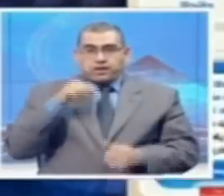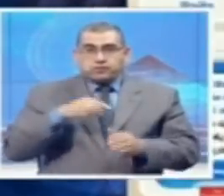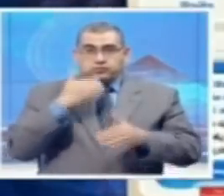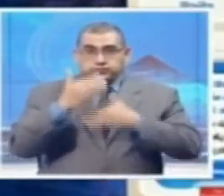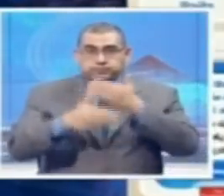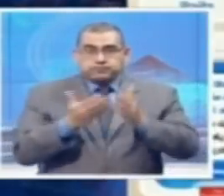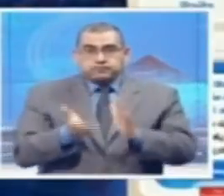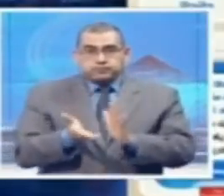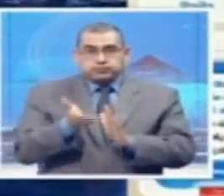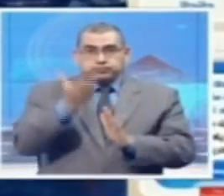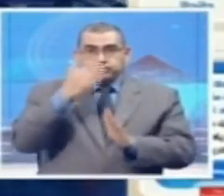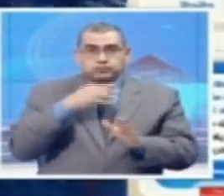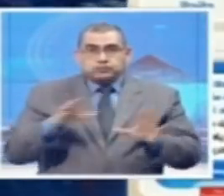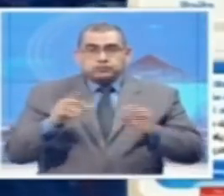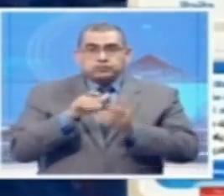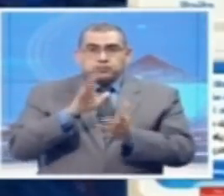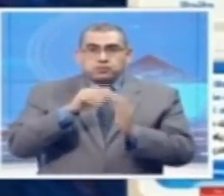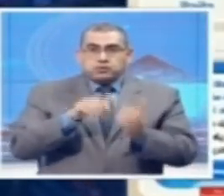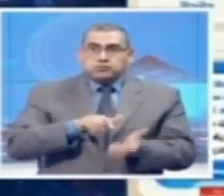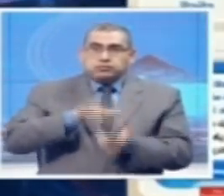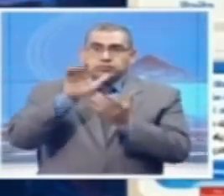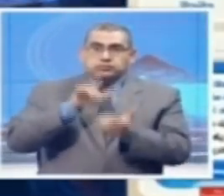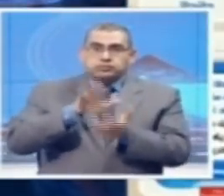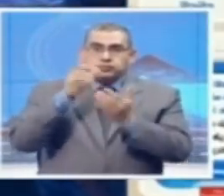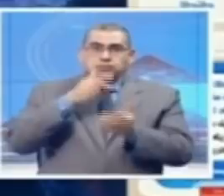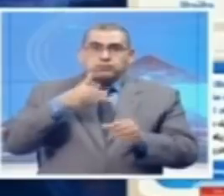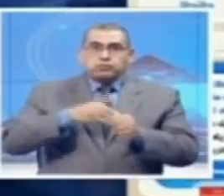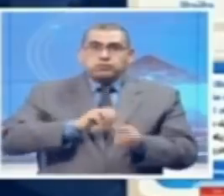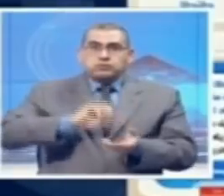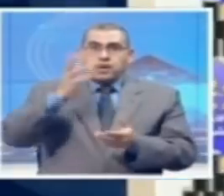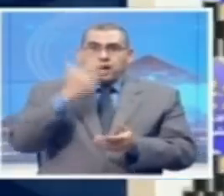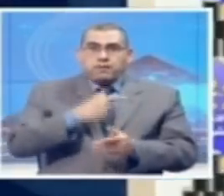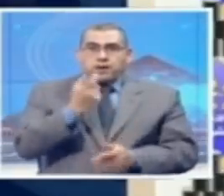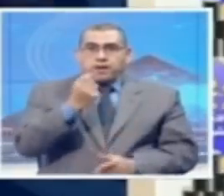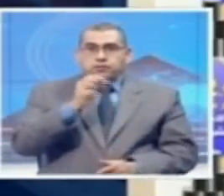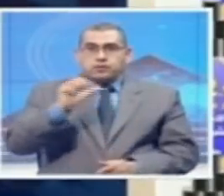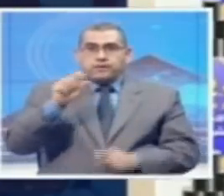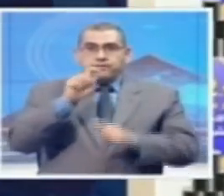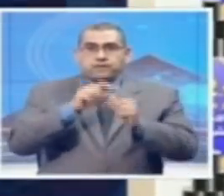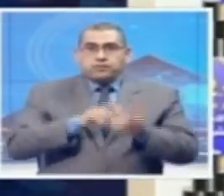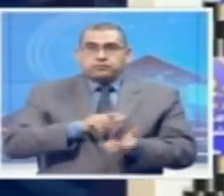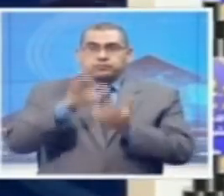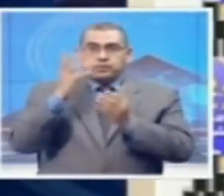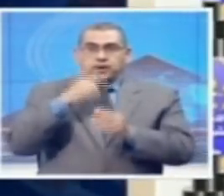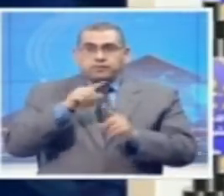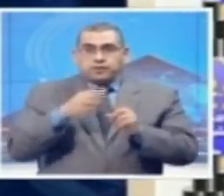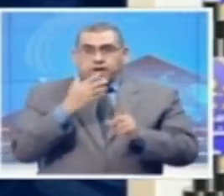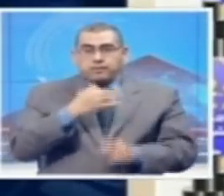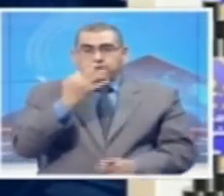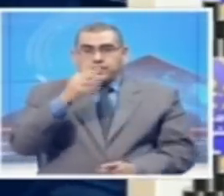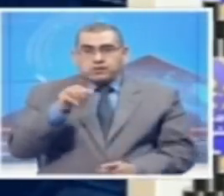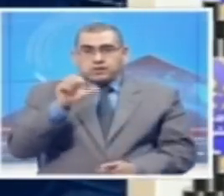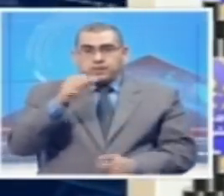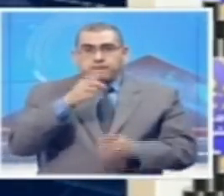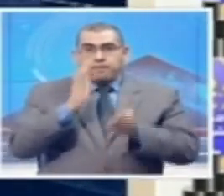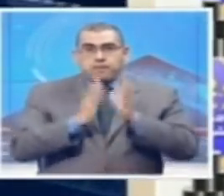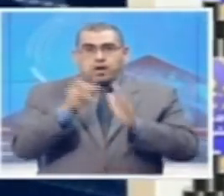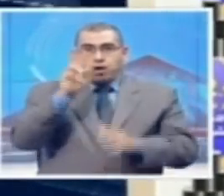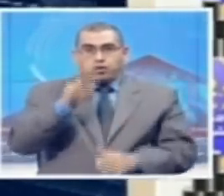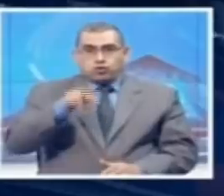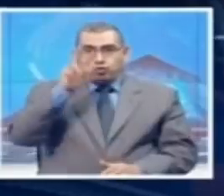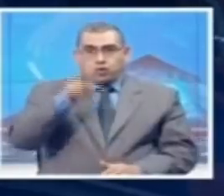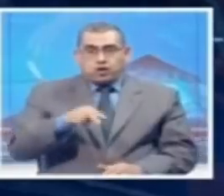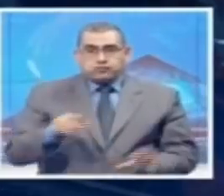كما ارتفعت قيمة الصادرات من المنتجات البترولية بنسبة 95% لتسجل